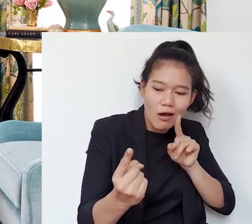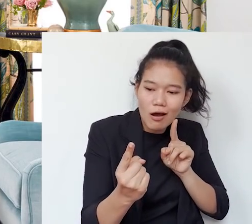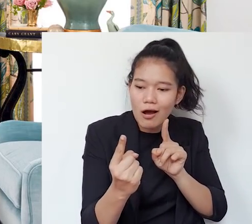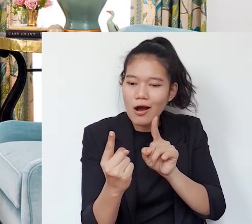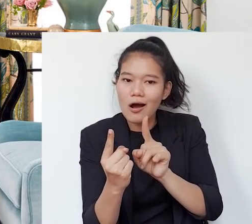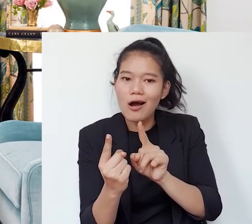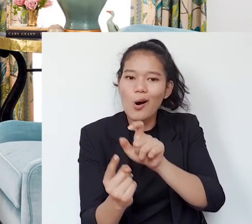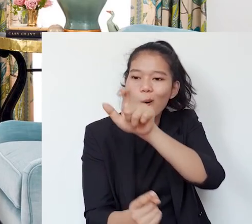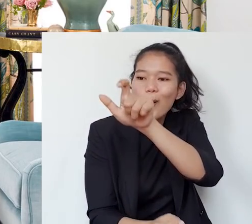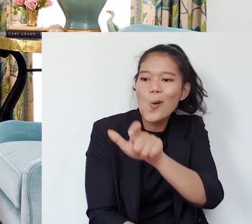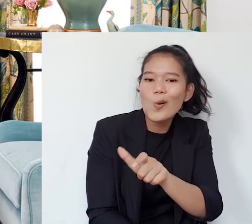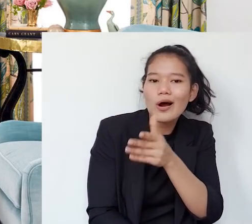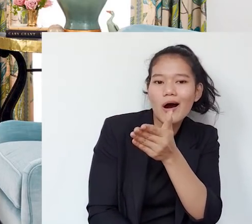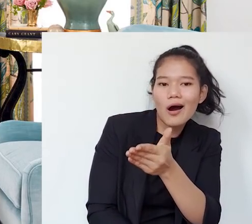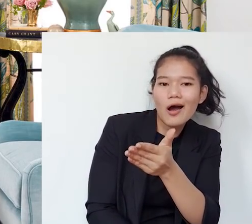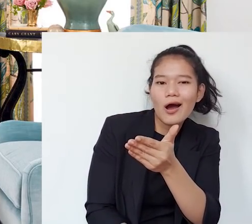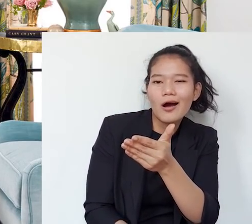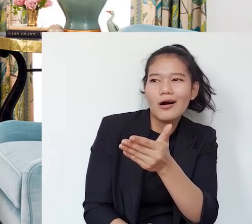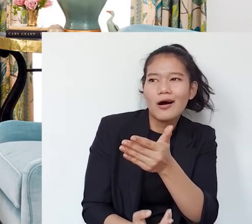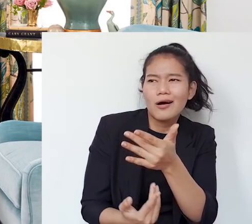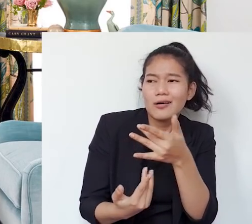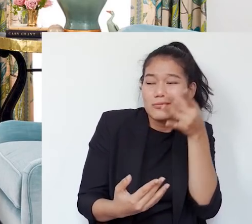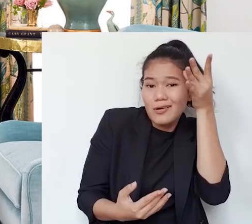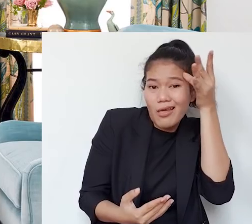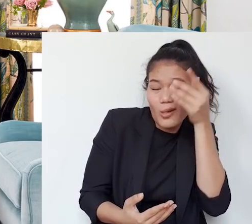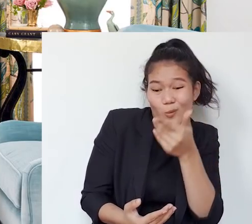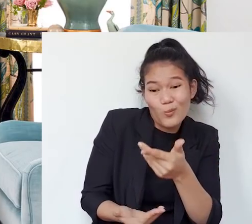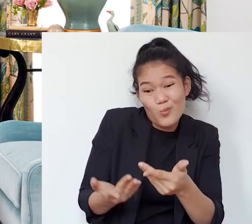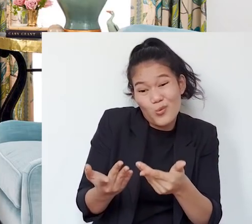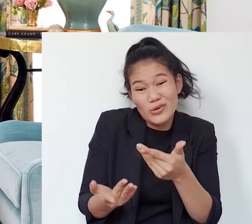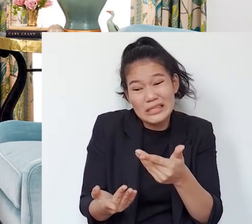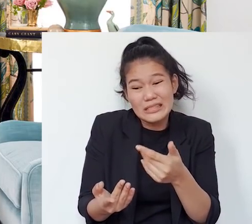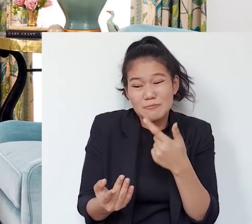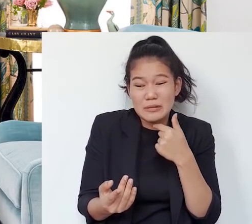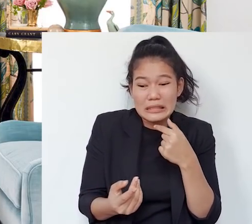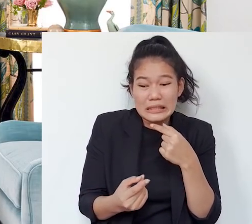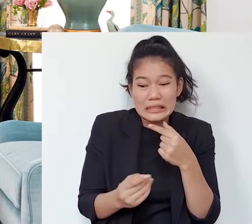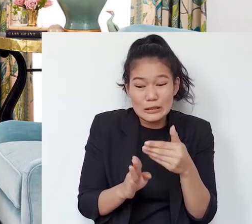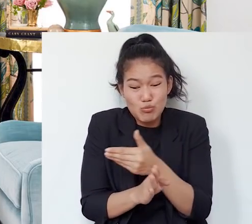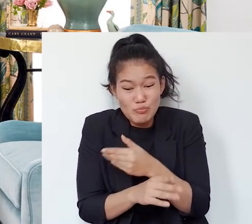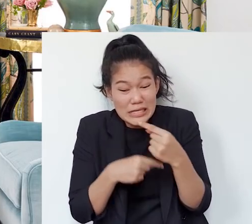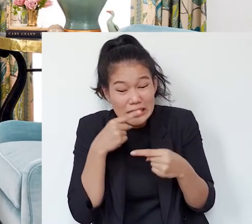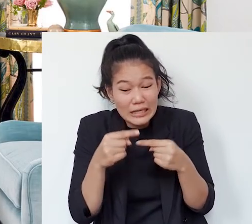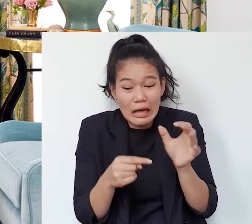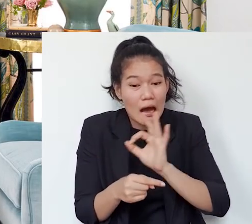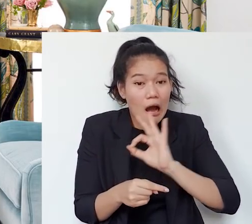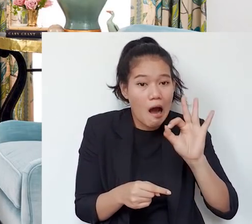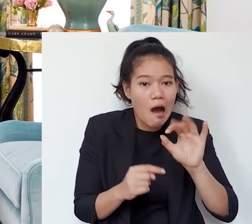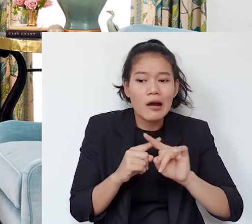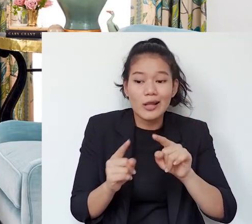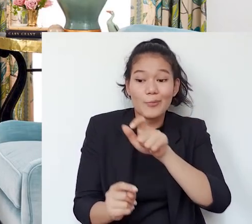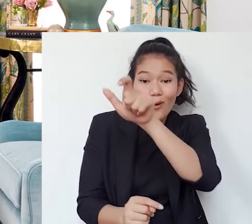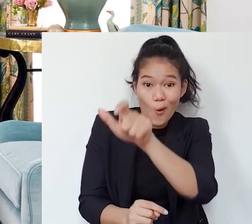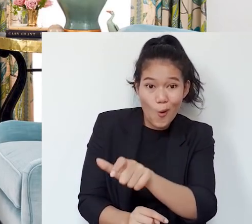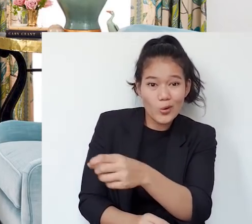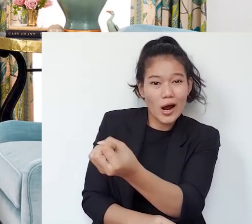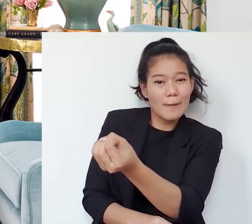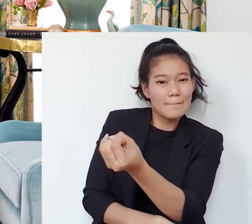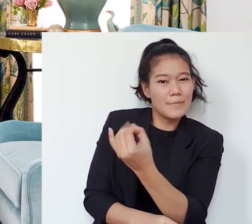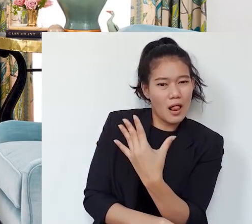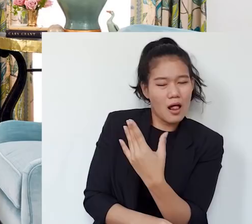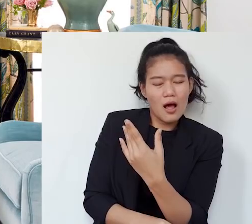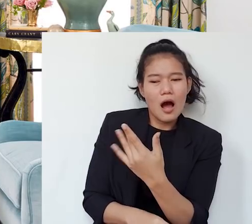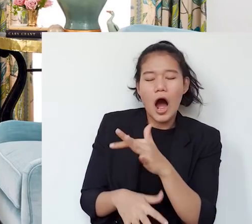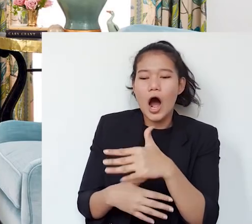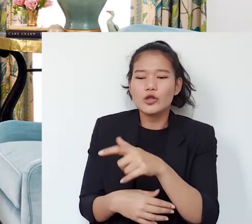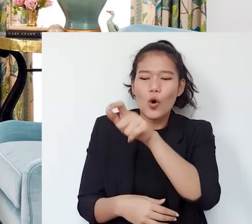yang entah tidak sengaja dan kita tidak pernah menceritakan, tetapi dia mengatakan atau melakukan hal yang